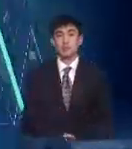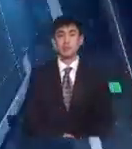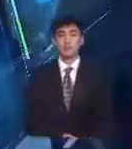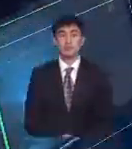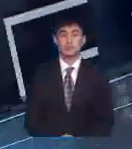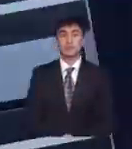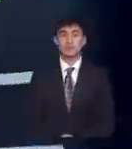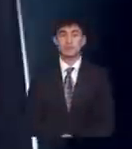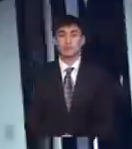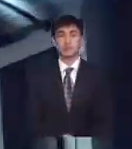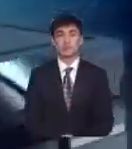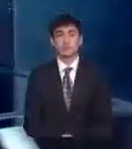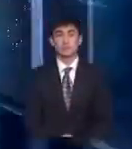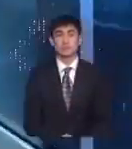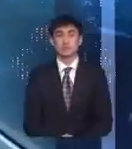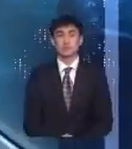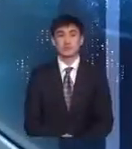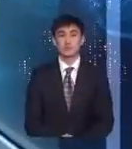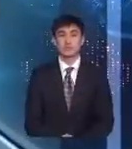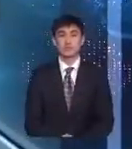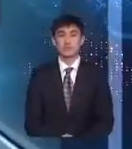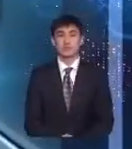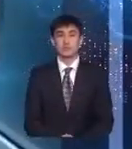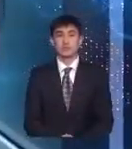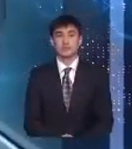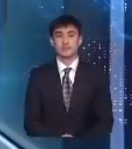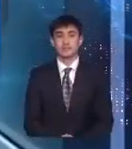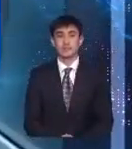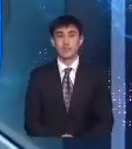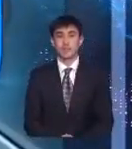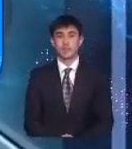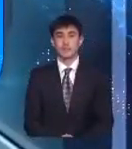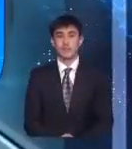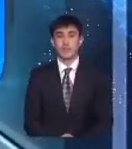Айгерим Копаева, Эльдана Серикбайгызы, Надир Хамзин, телерадиокомпания ЖТСУ, Талдыкурган.